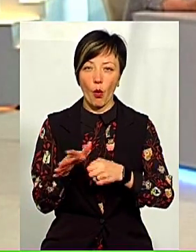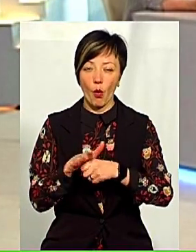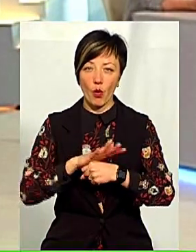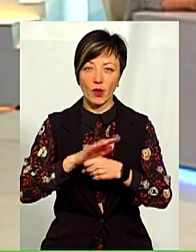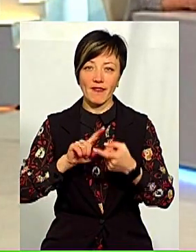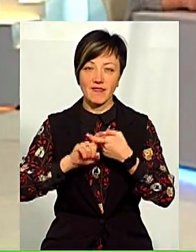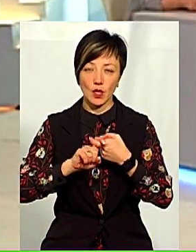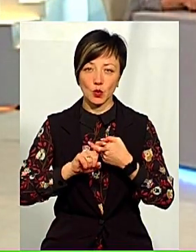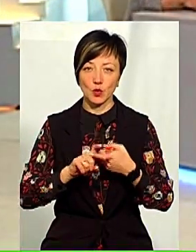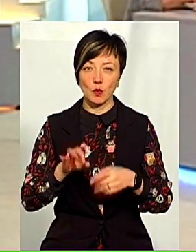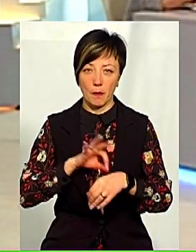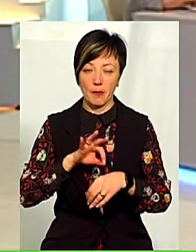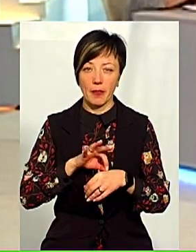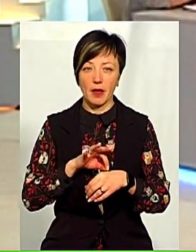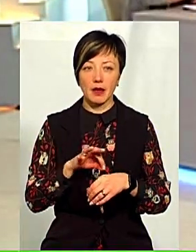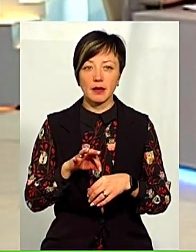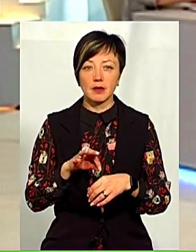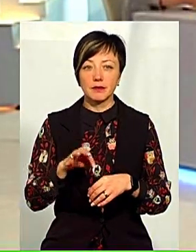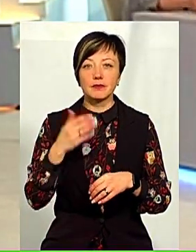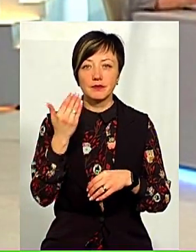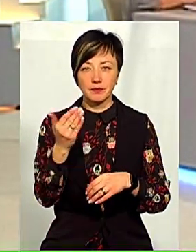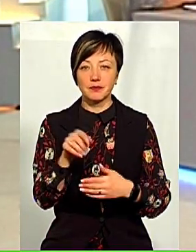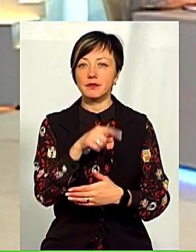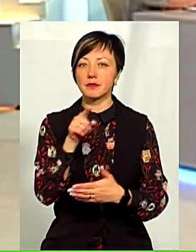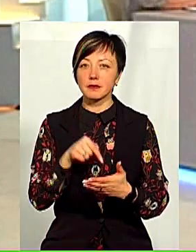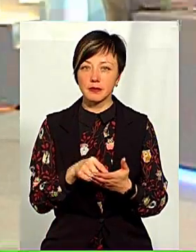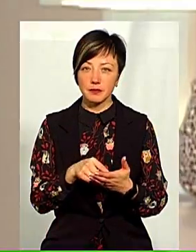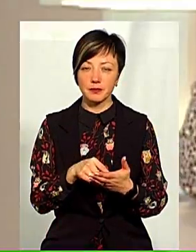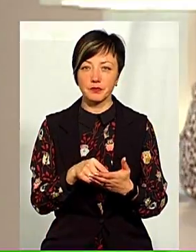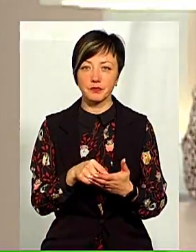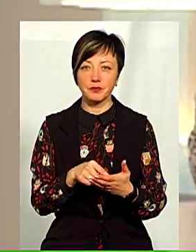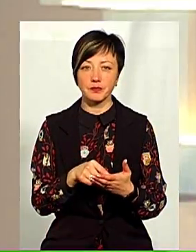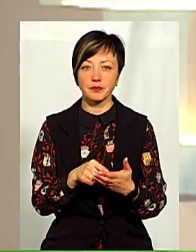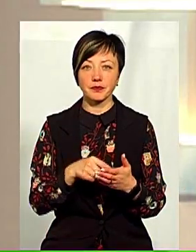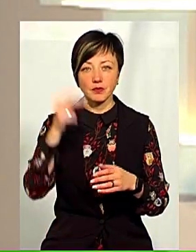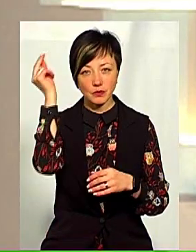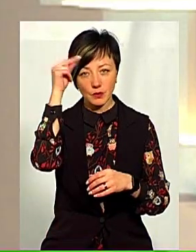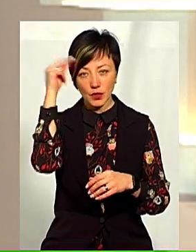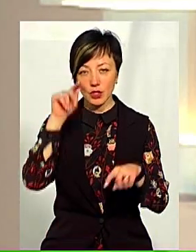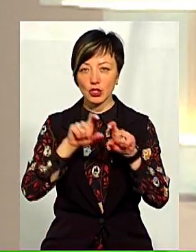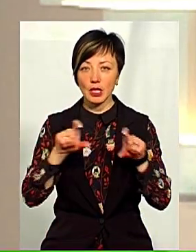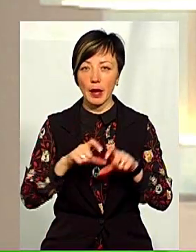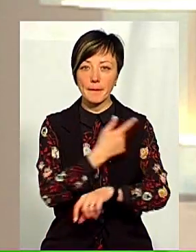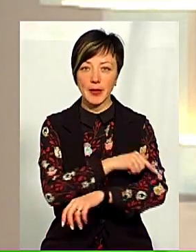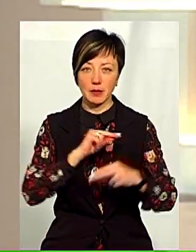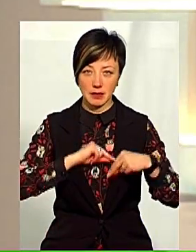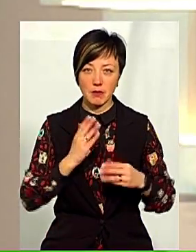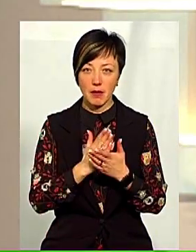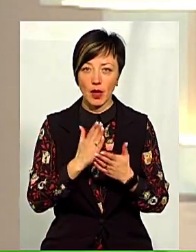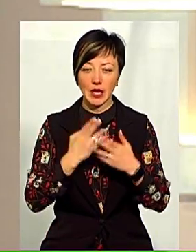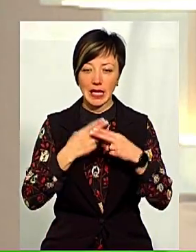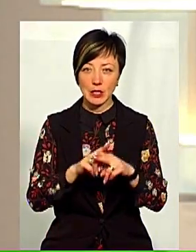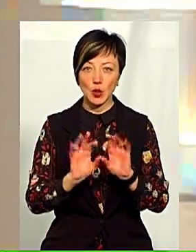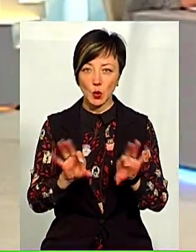коронавірусом. Пані Тетяно, до вас все-таки запитання. А шкільні медпрацівники, вони мають якісь